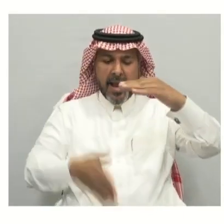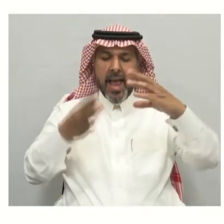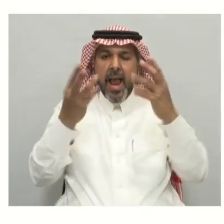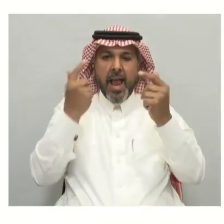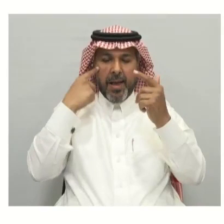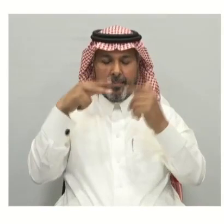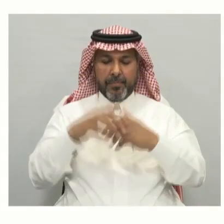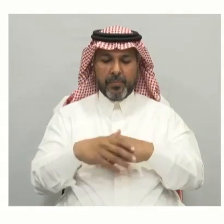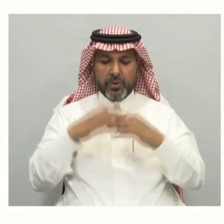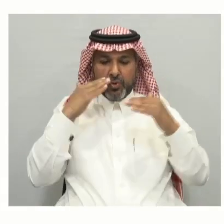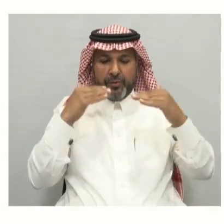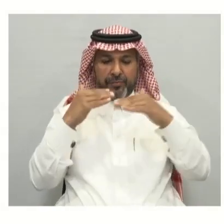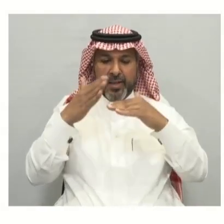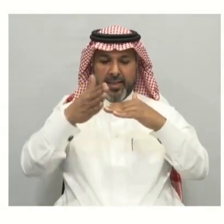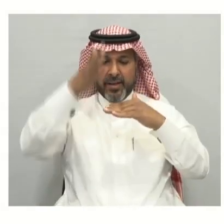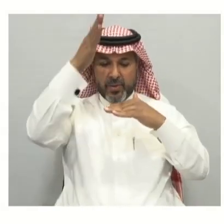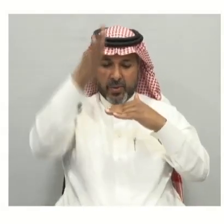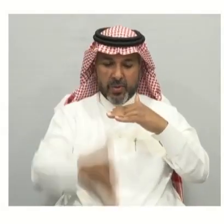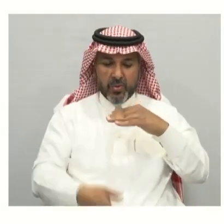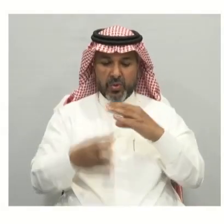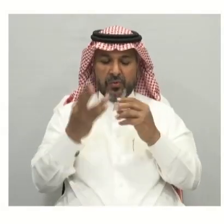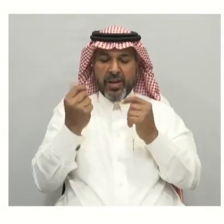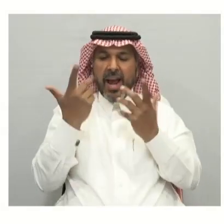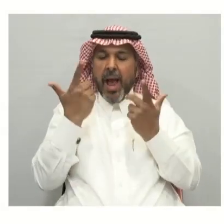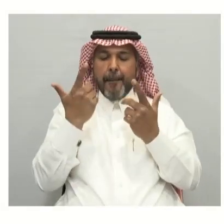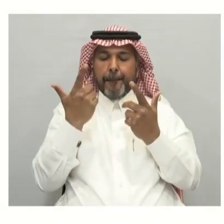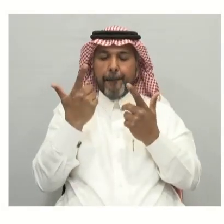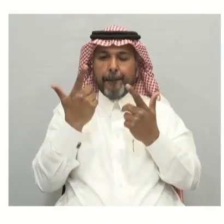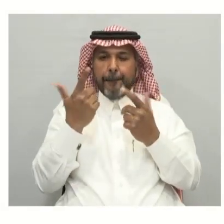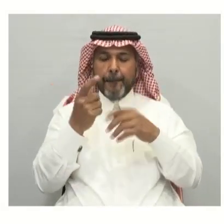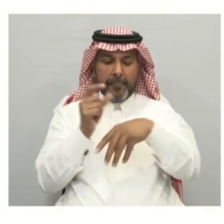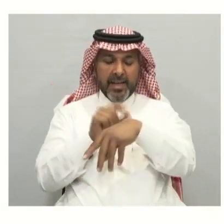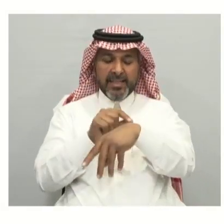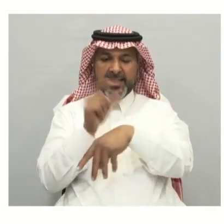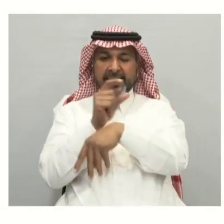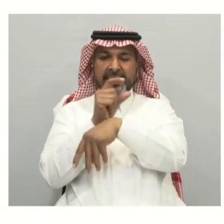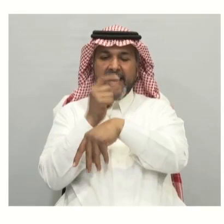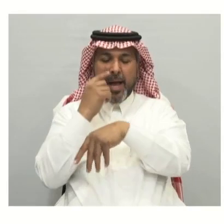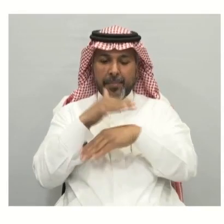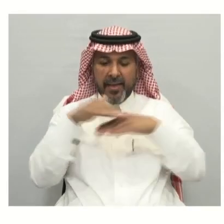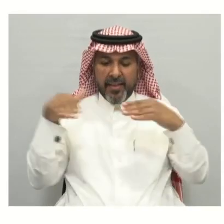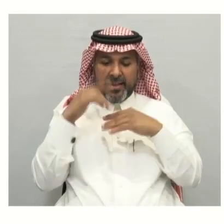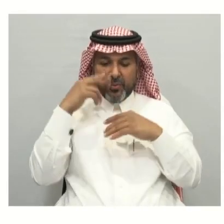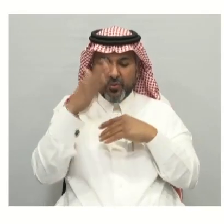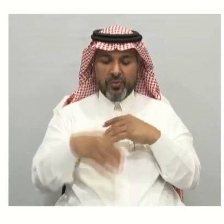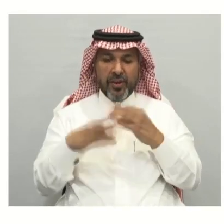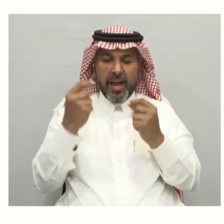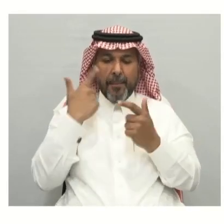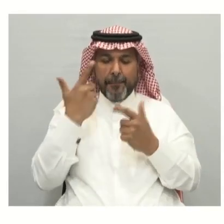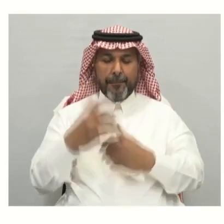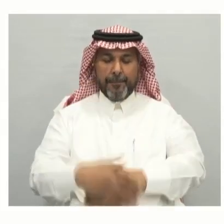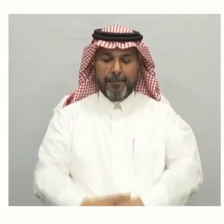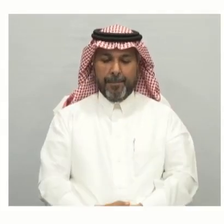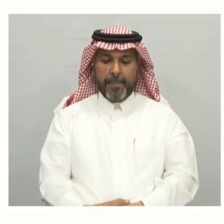عنده 600 كلمه نرسم خطا الى ان يتقاطع مع الخط الممثل للعلاقه ومن ثم ننظر ما